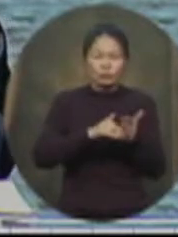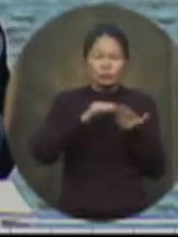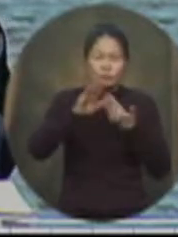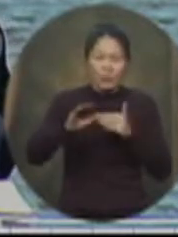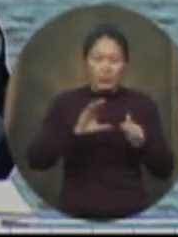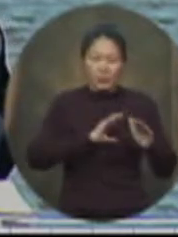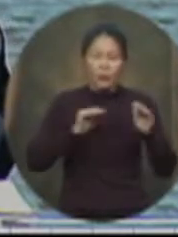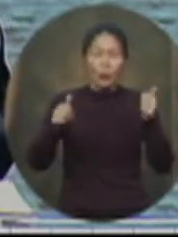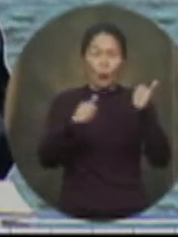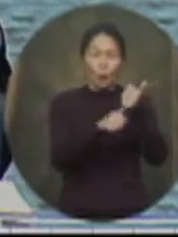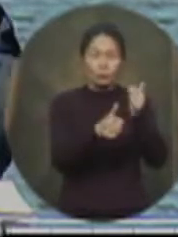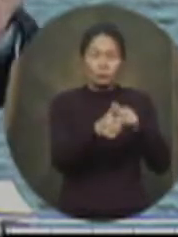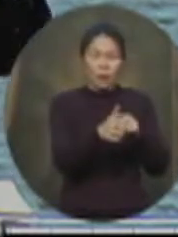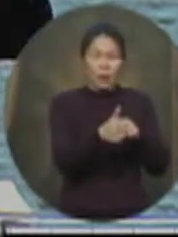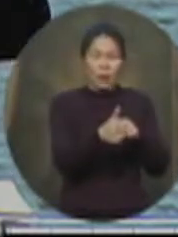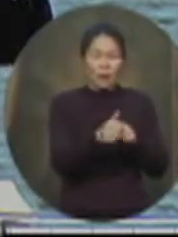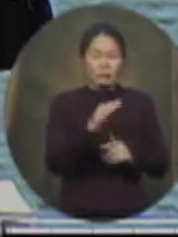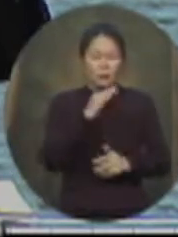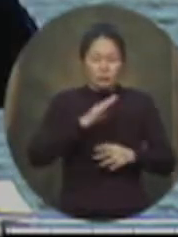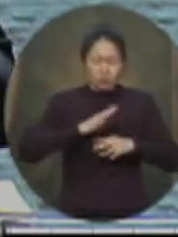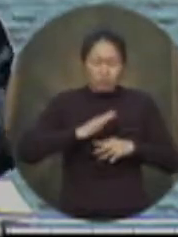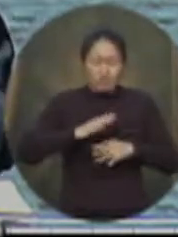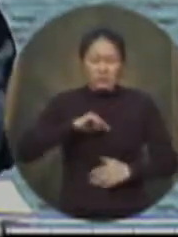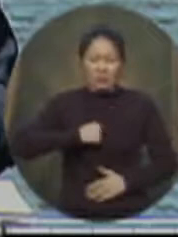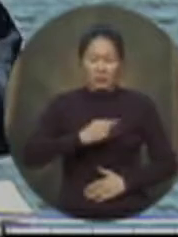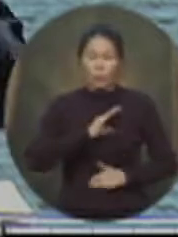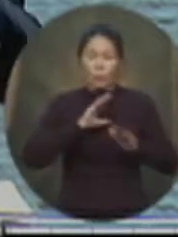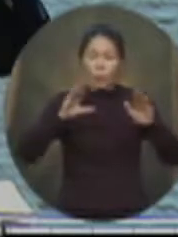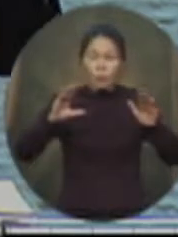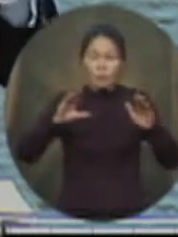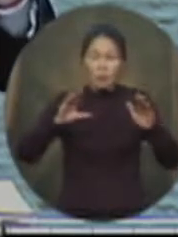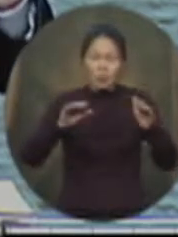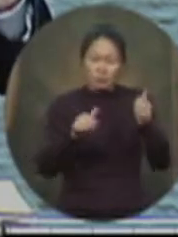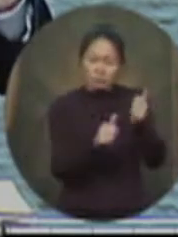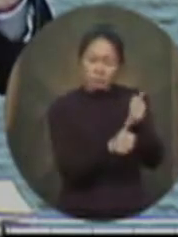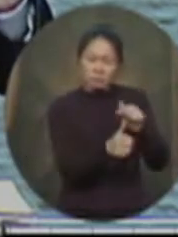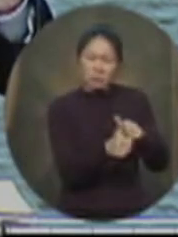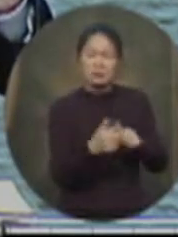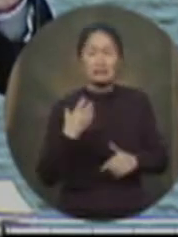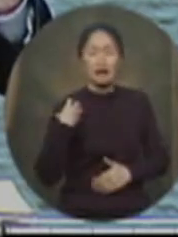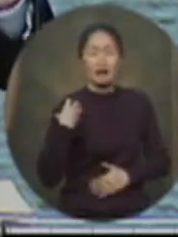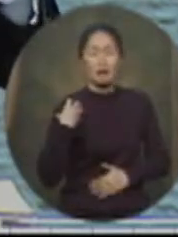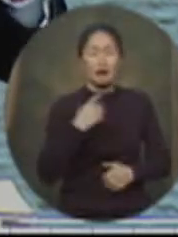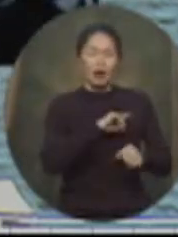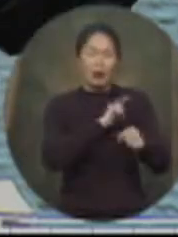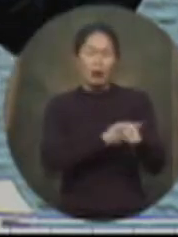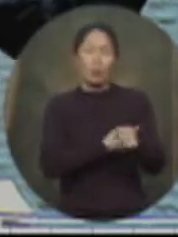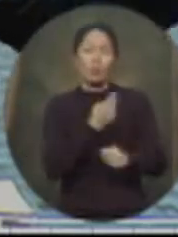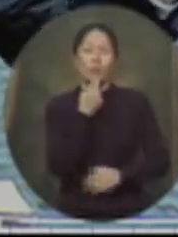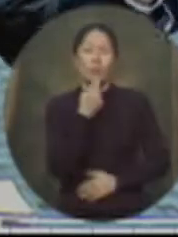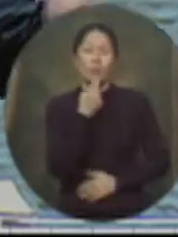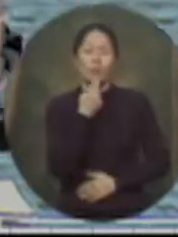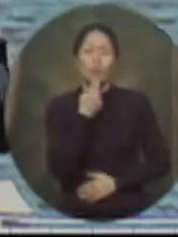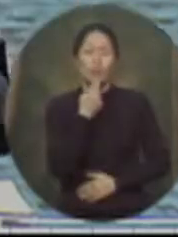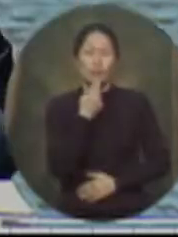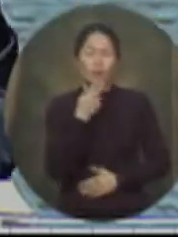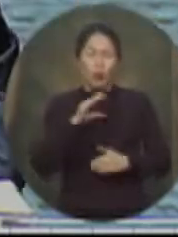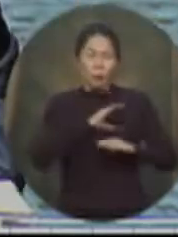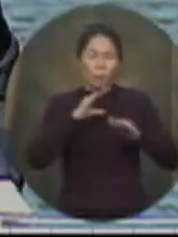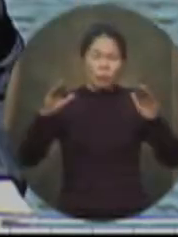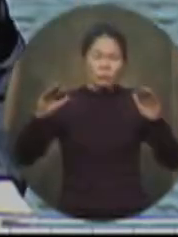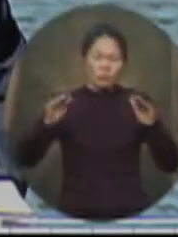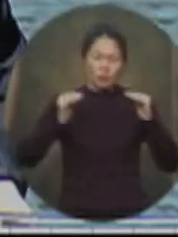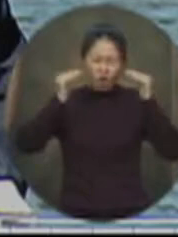두려웠어요 자기가 모세에 후임자로 서는 너무 자격이 없는 거예요 모세는 거인이 고작 이는